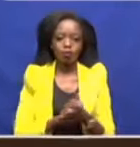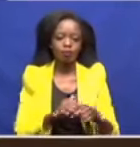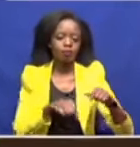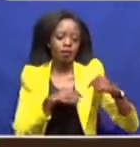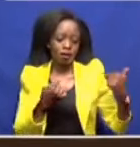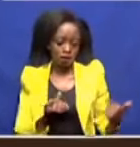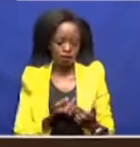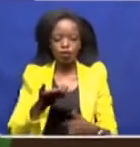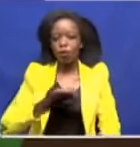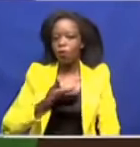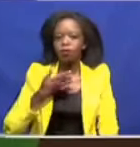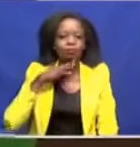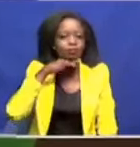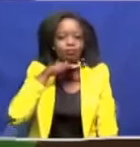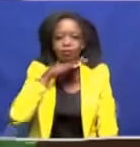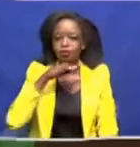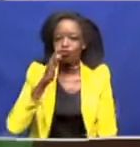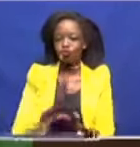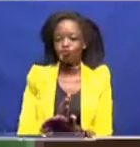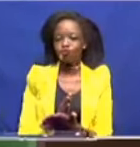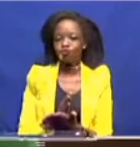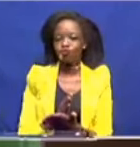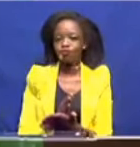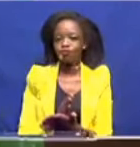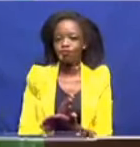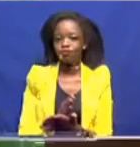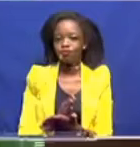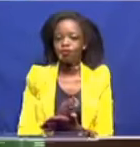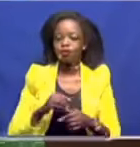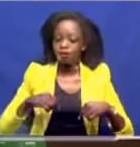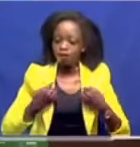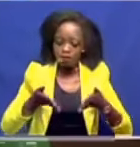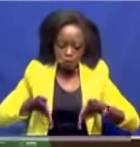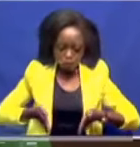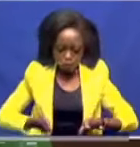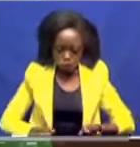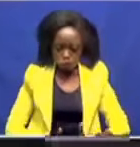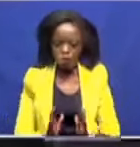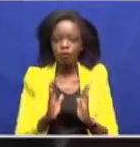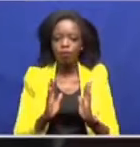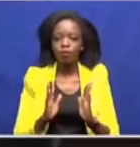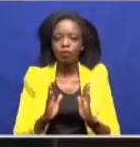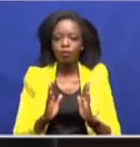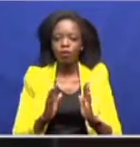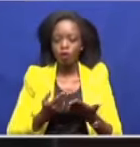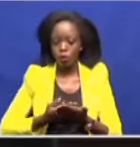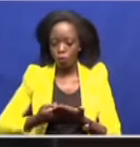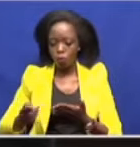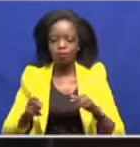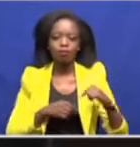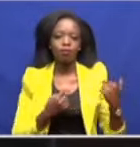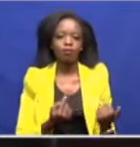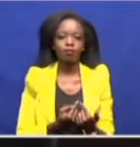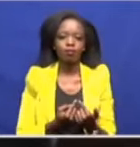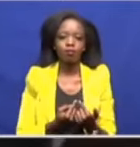zetu zimechafuka. Ni kwa sababu hatujazaliwa kwa Roho Mtakatifu, ili